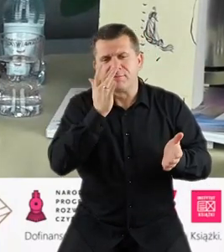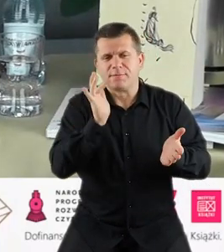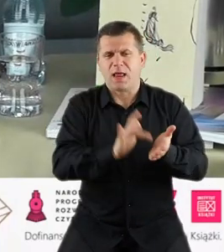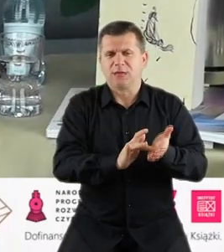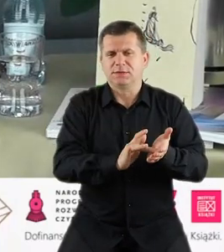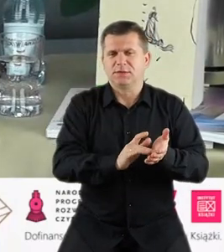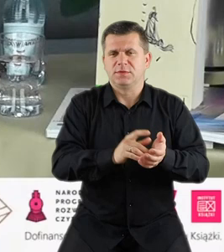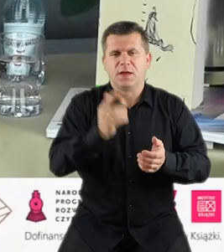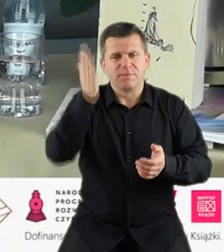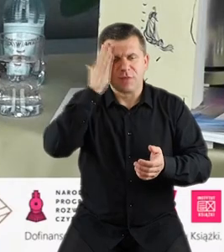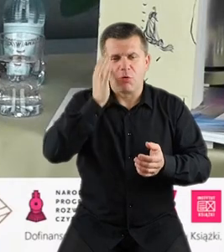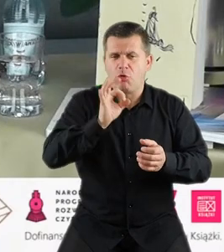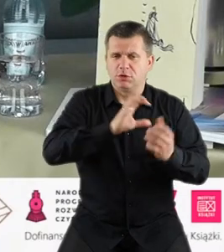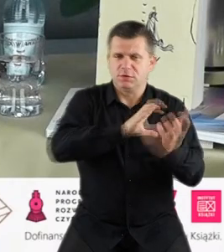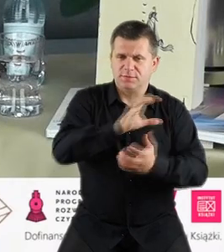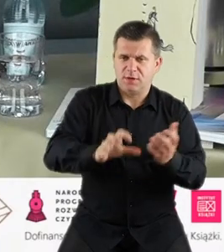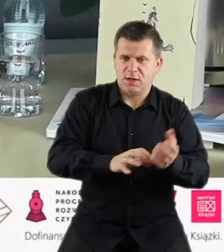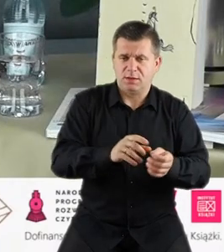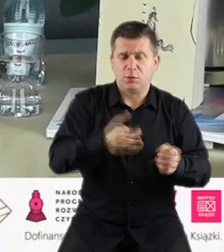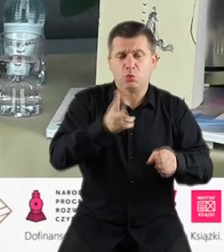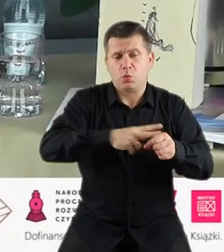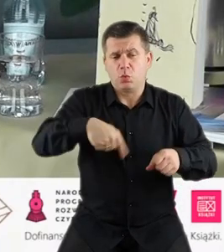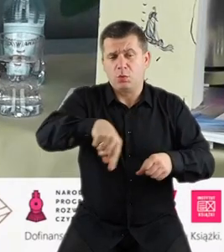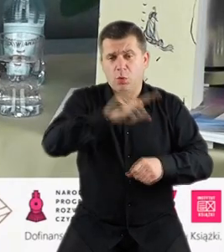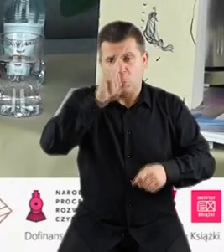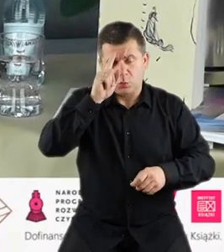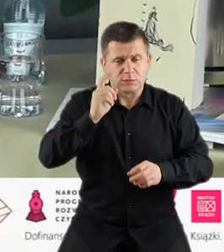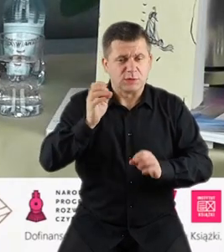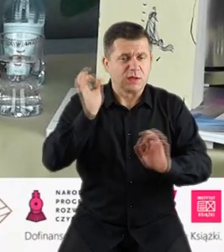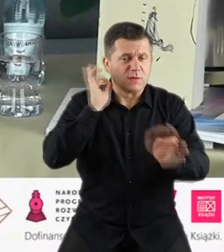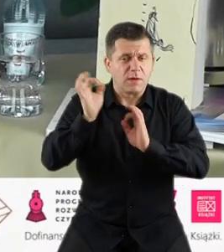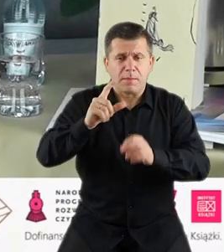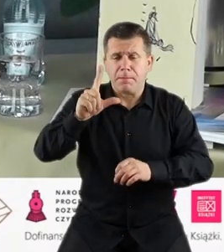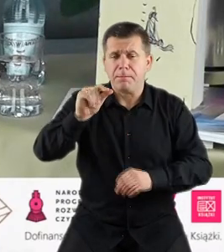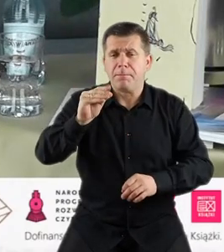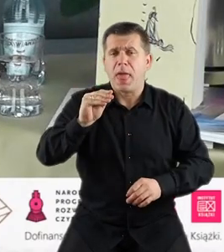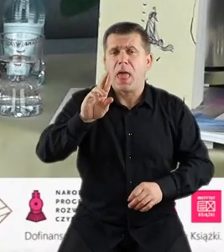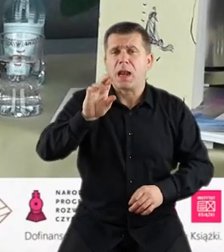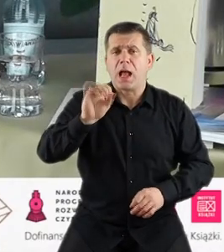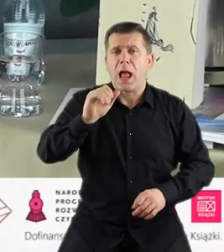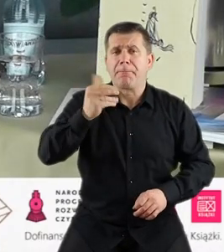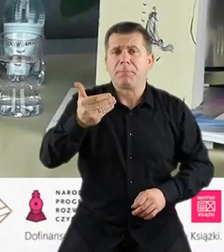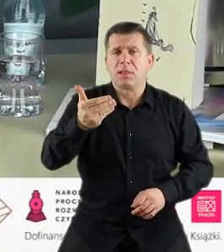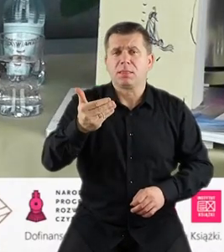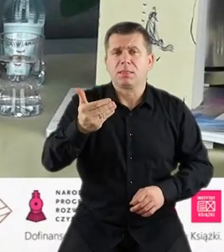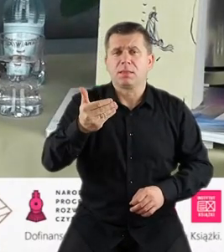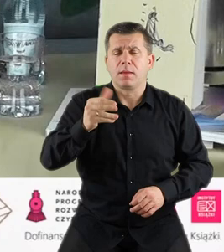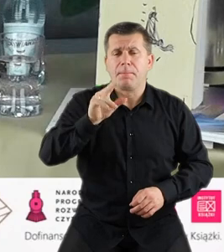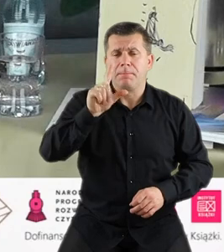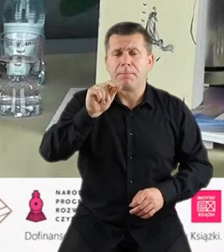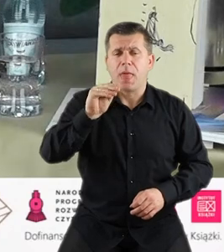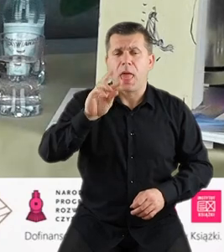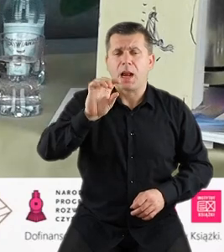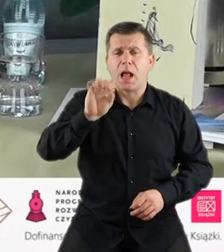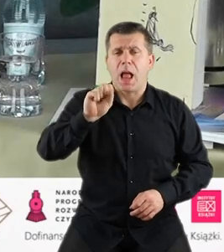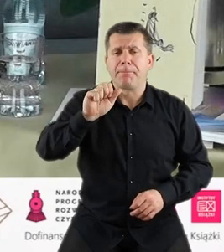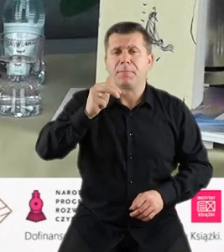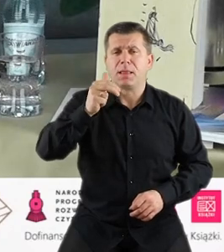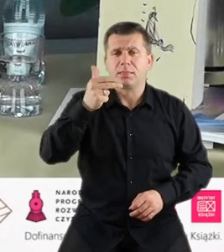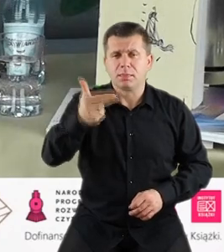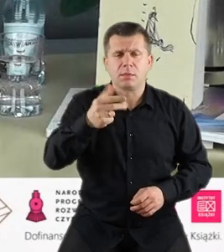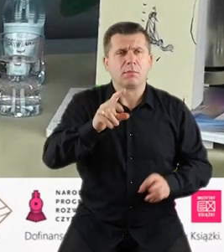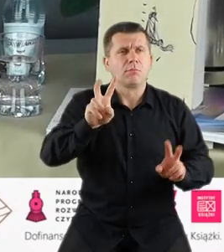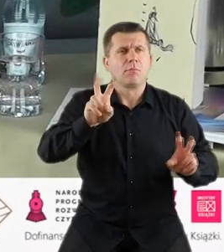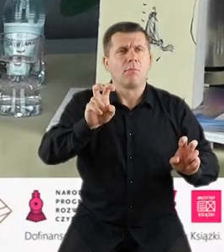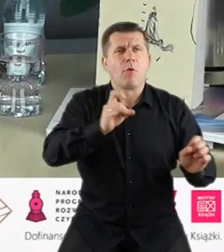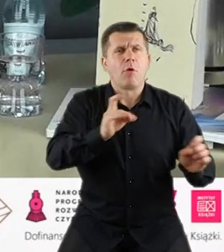inną wiedzę o świecie. Są ludzie, dla których informacja pergamin od razu niesie ze sobą konotację